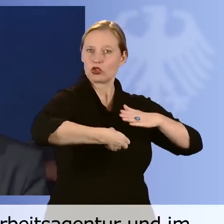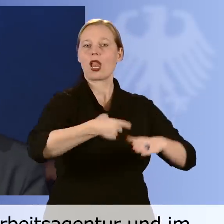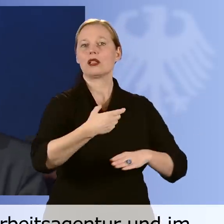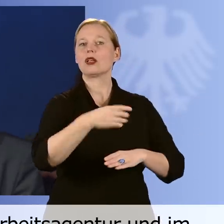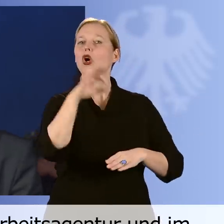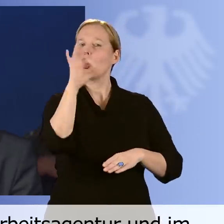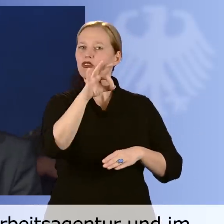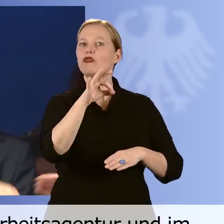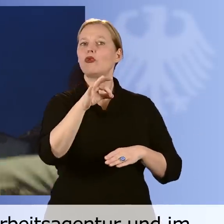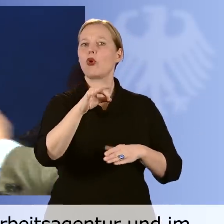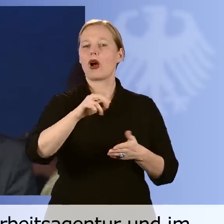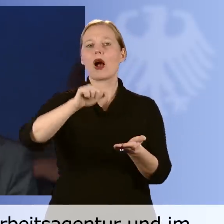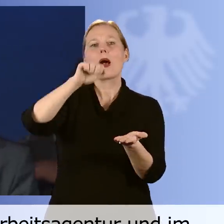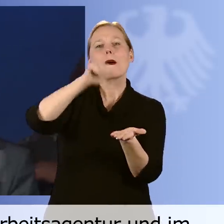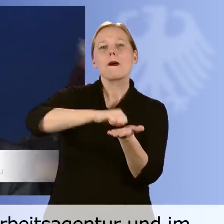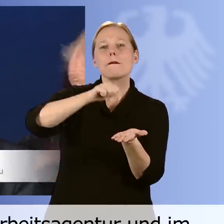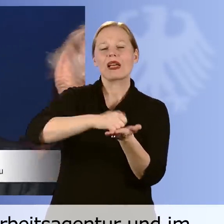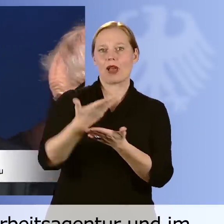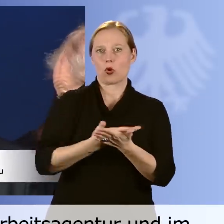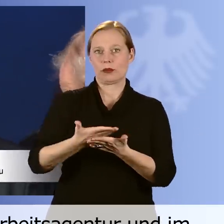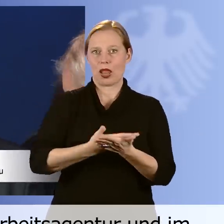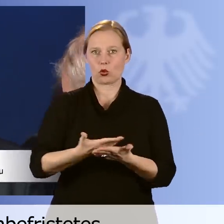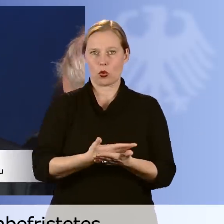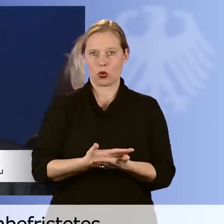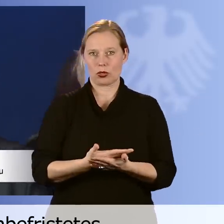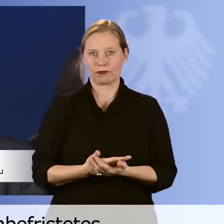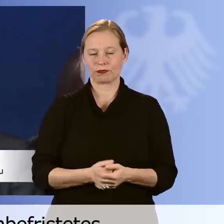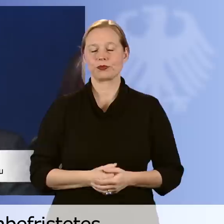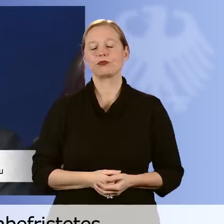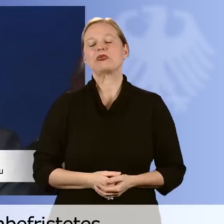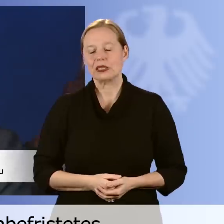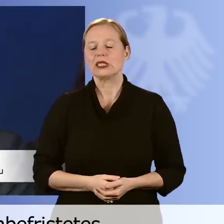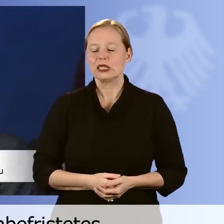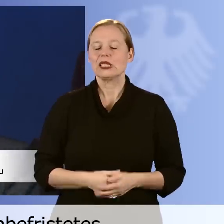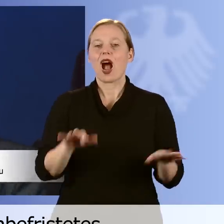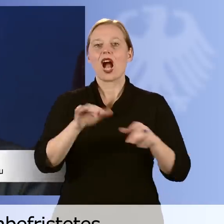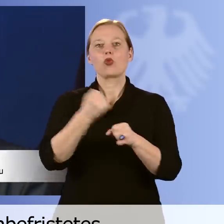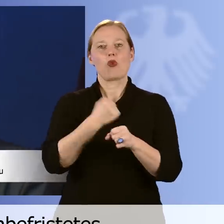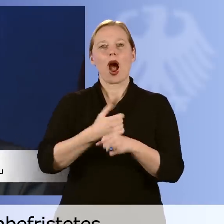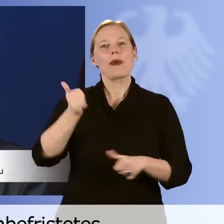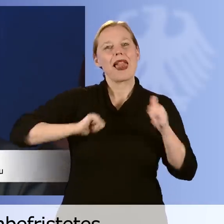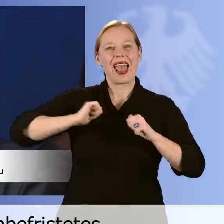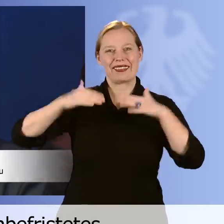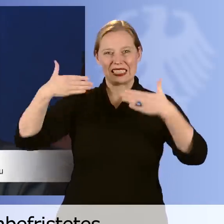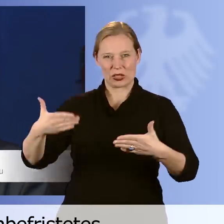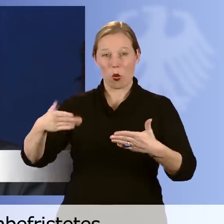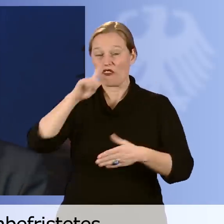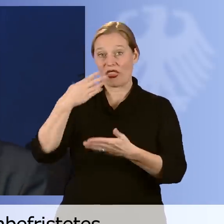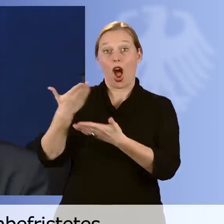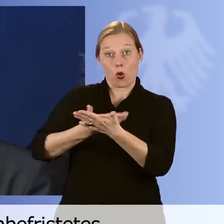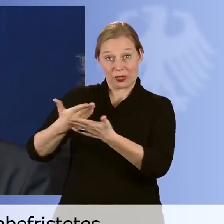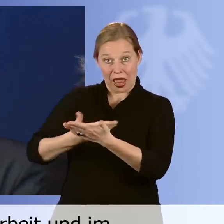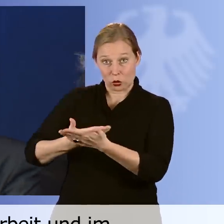Herr Beckers Arbeitsagentur und im Integrationsamt die eine Schublade. Er ist dann übernommen worden in ein unbefristetes Arbeitsverhältnis.